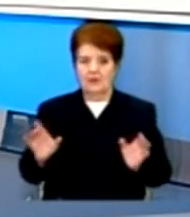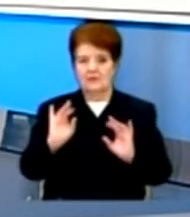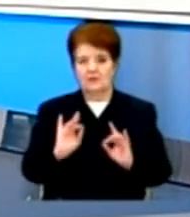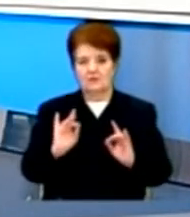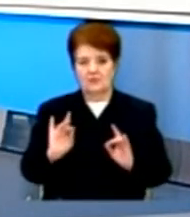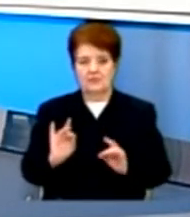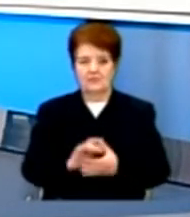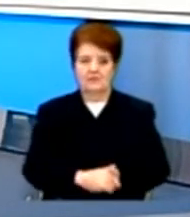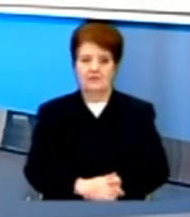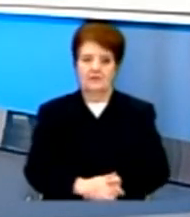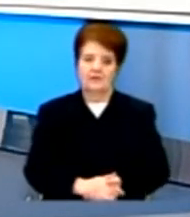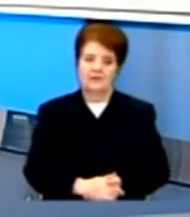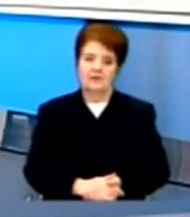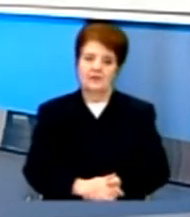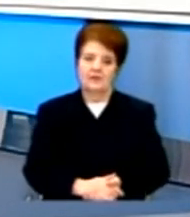așezați.